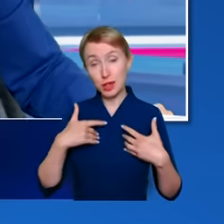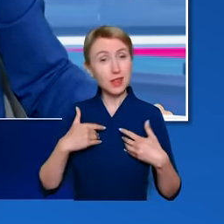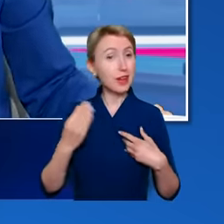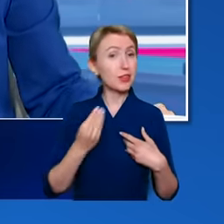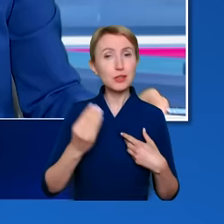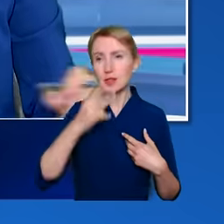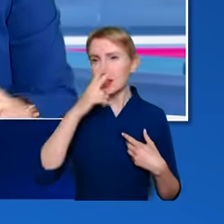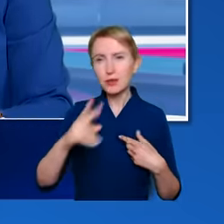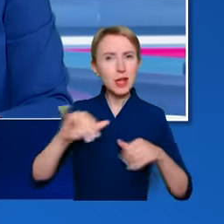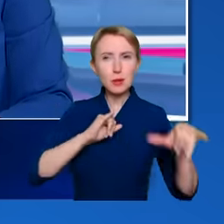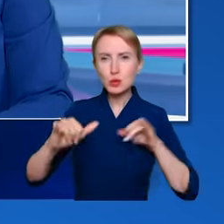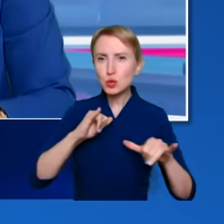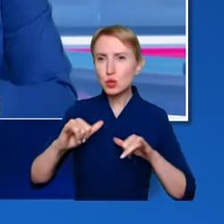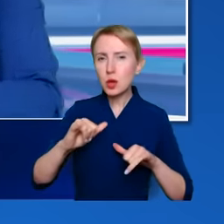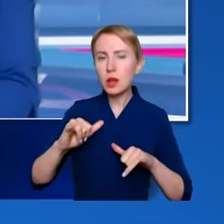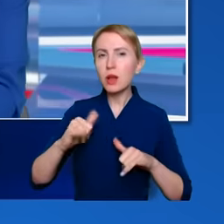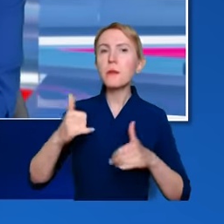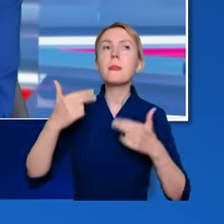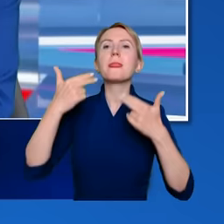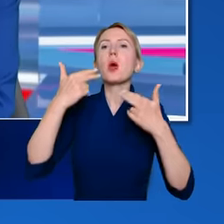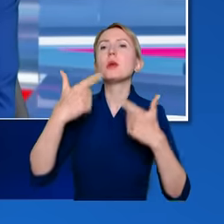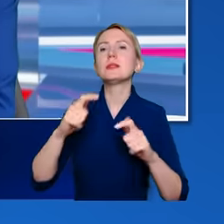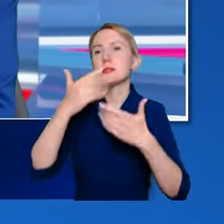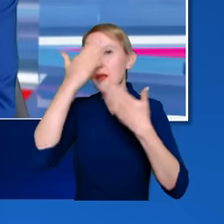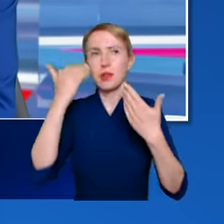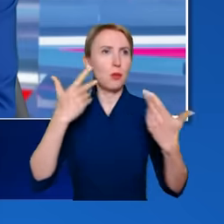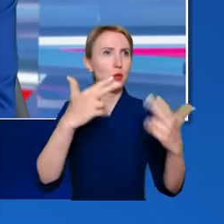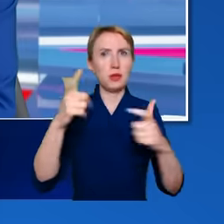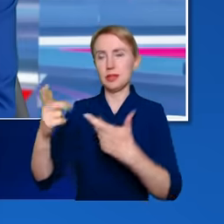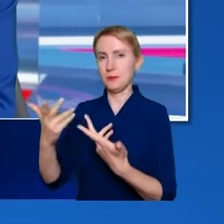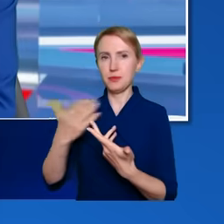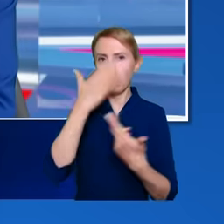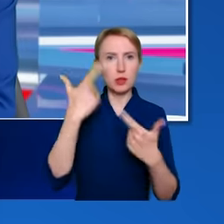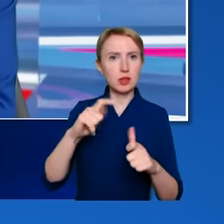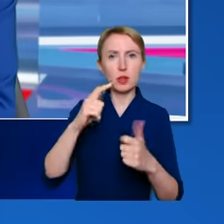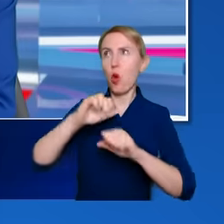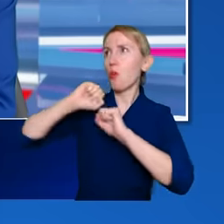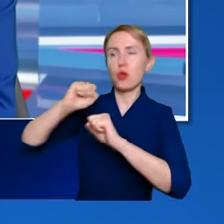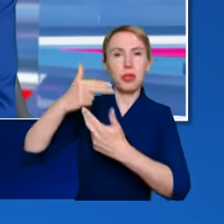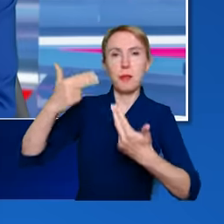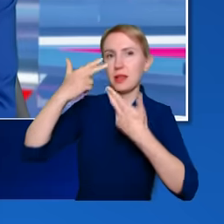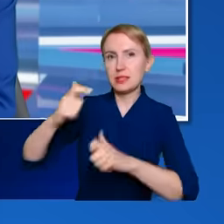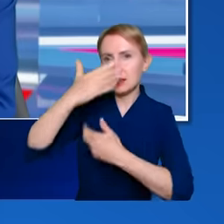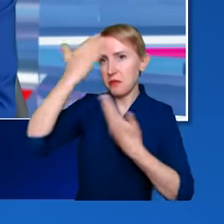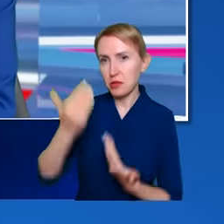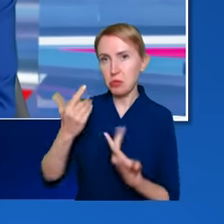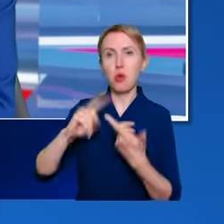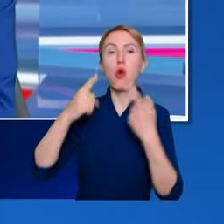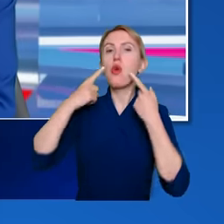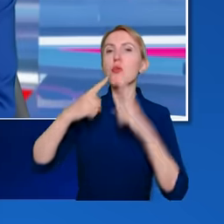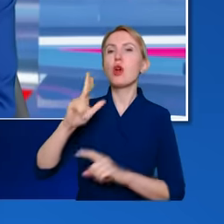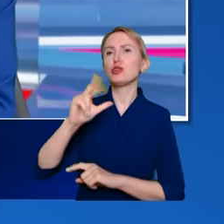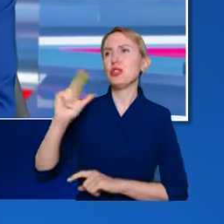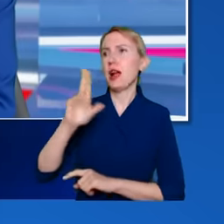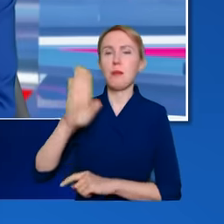takiego rządu, w którym niczego nie wiadomo. Nie wiadomo nic na temat obronności, nie wiadomo. Odpowiada za to Kosiniak-Kamysz,